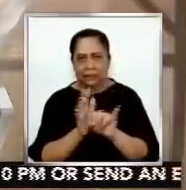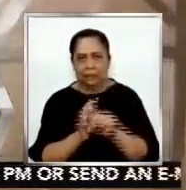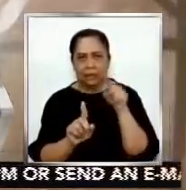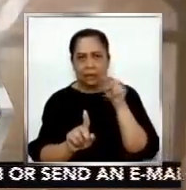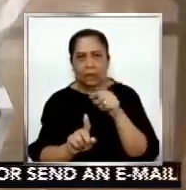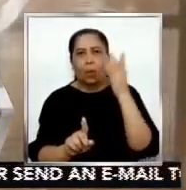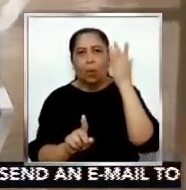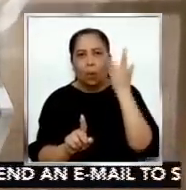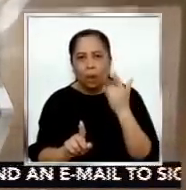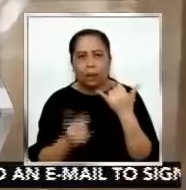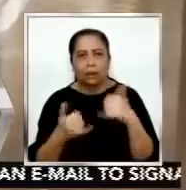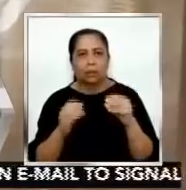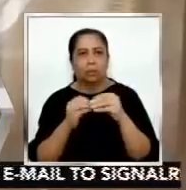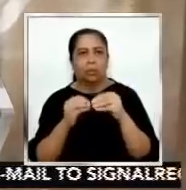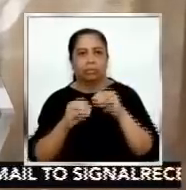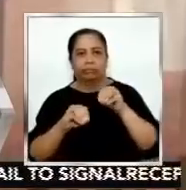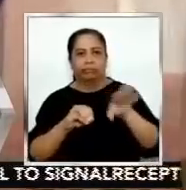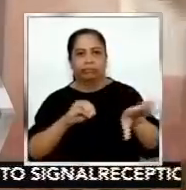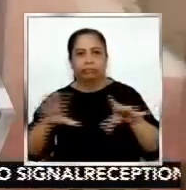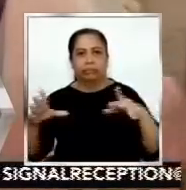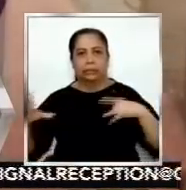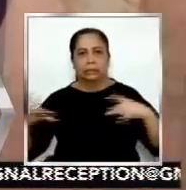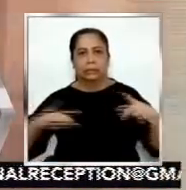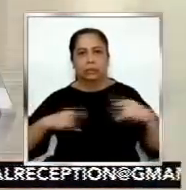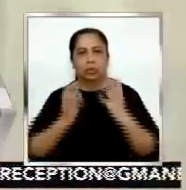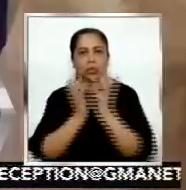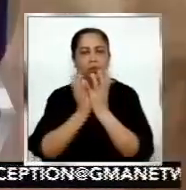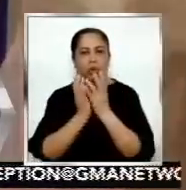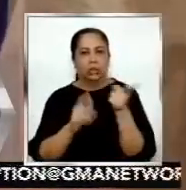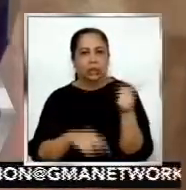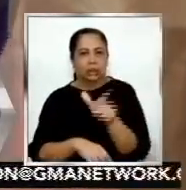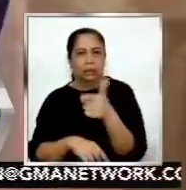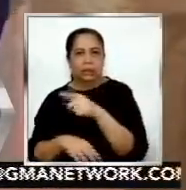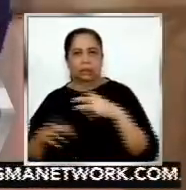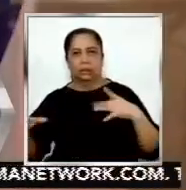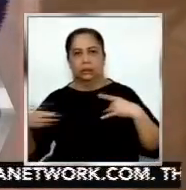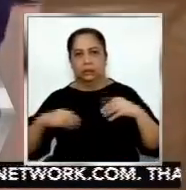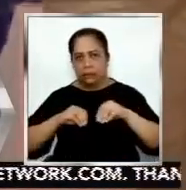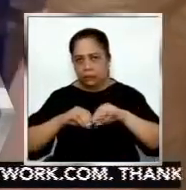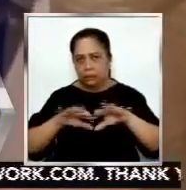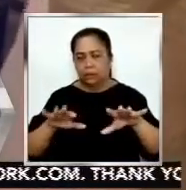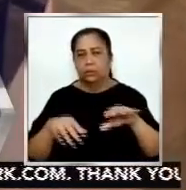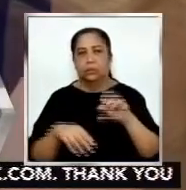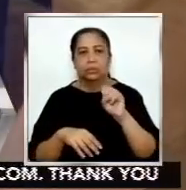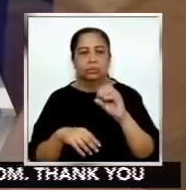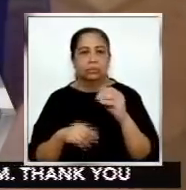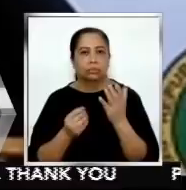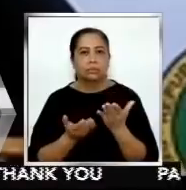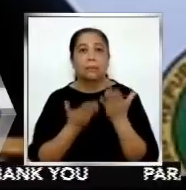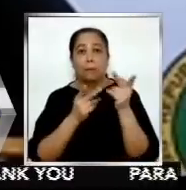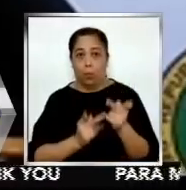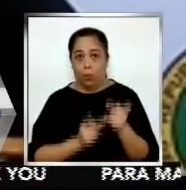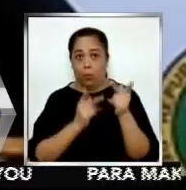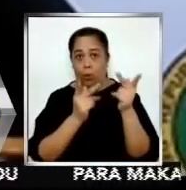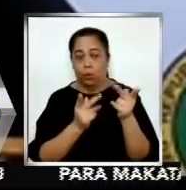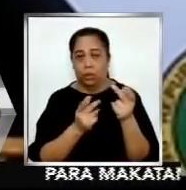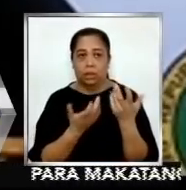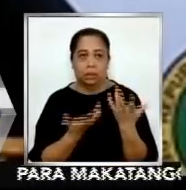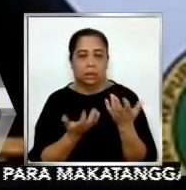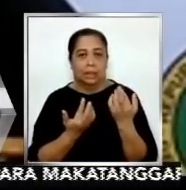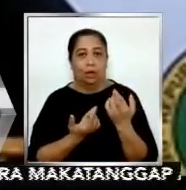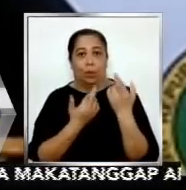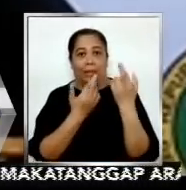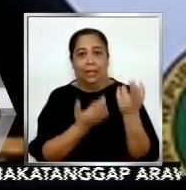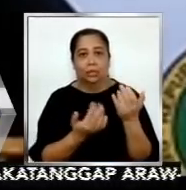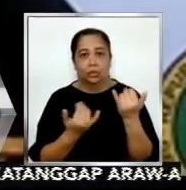bakit nagkakaroon tayo ng community transmission. That's why ito po yung proposal at recommendation ngayon ng ating